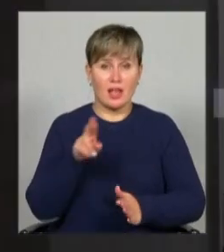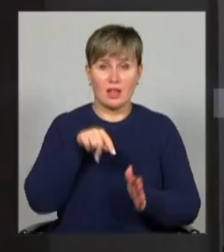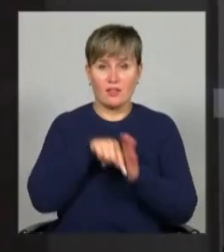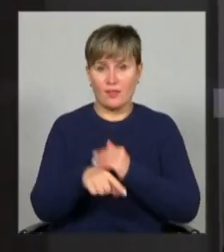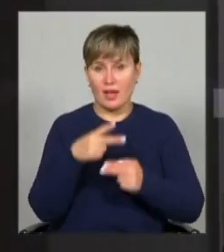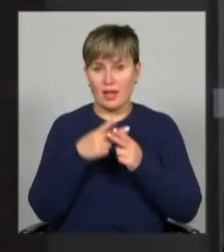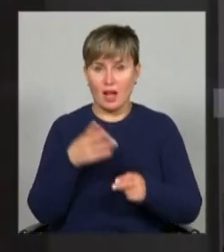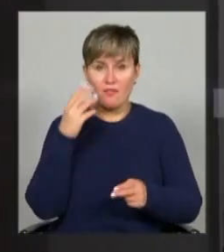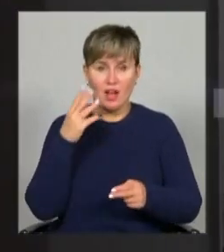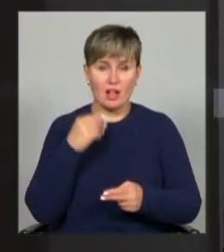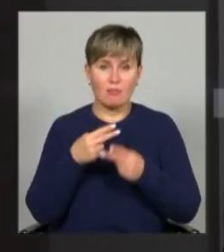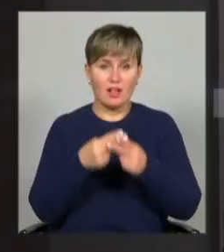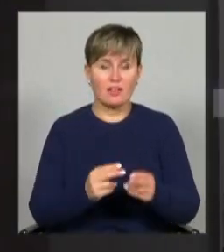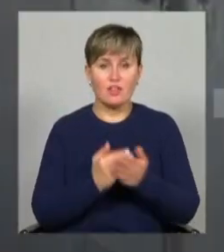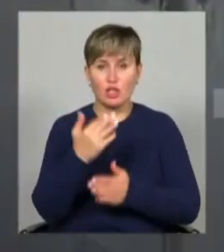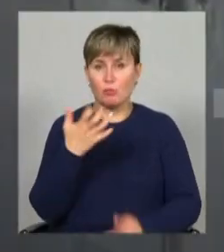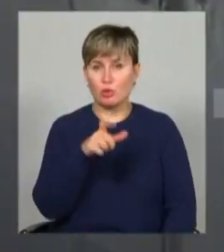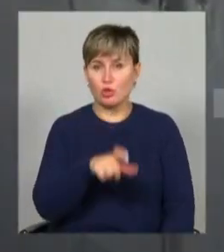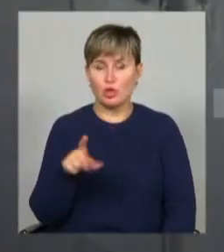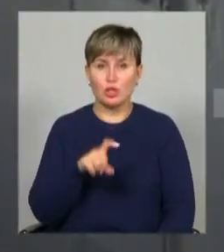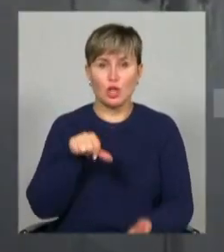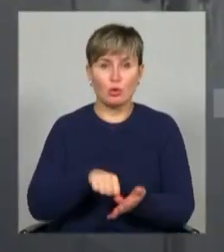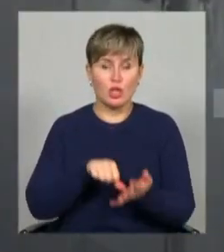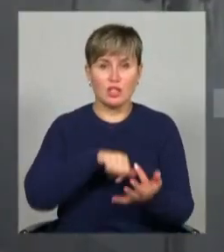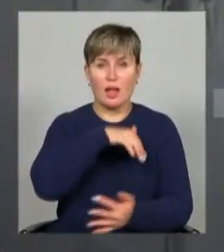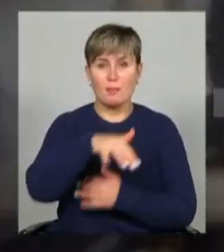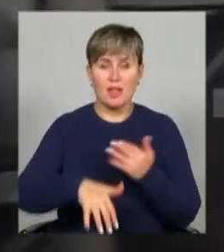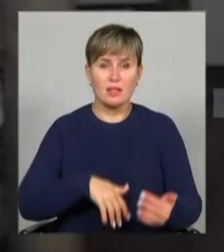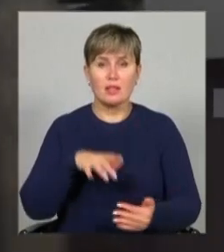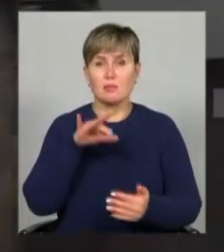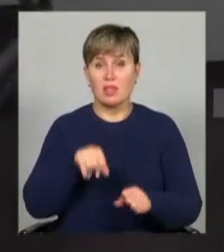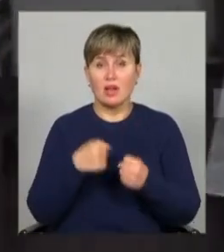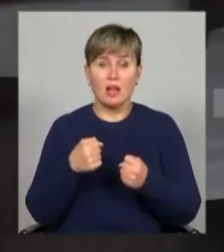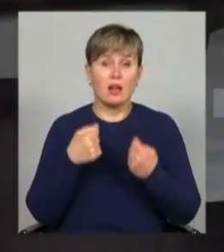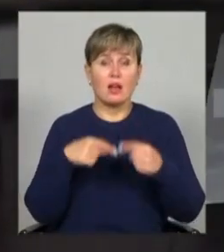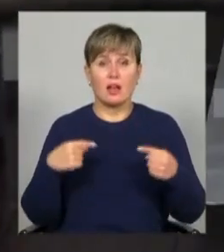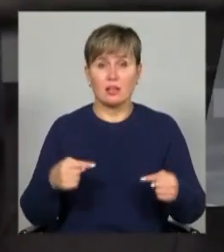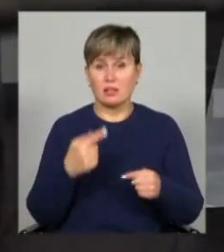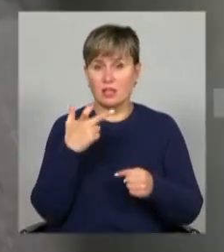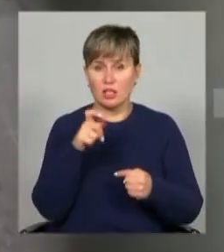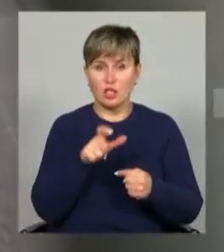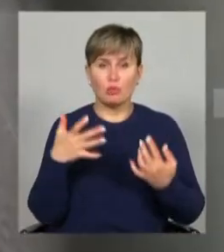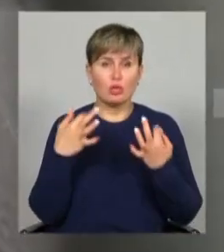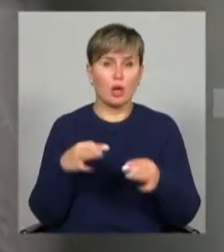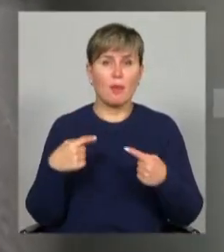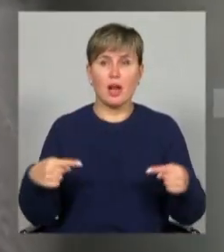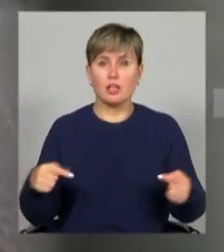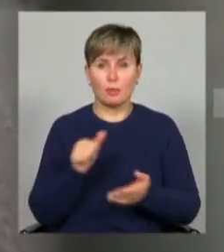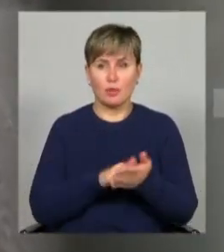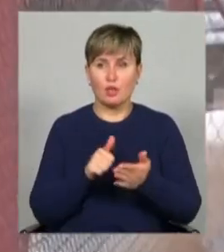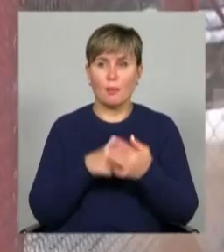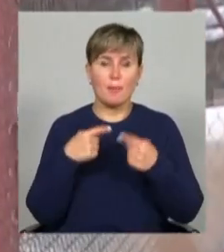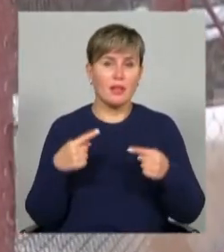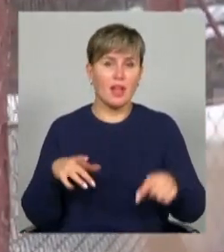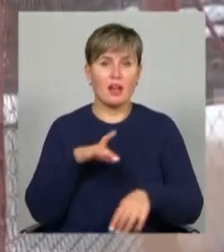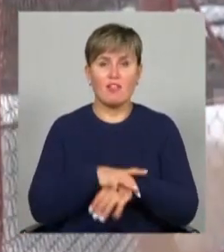изолятор Алматы водворили свыше 500 человек за участие в беспорядках и погромах. На сегодня 300 из них освободили по разным причинам. По некоторым